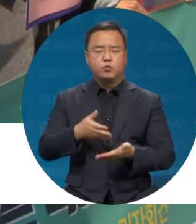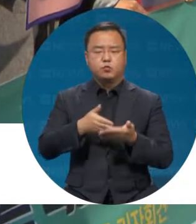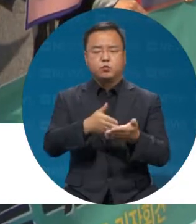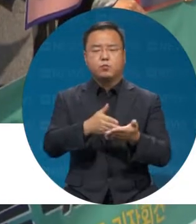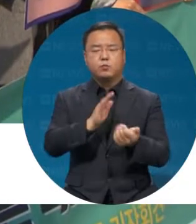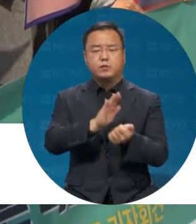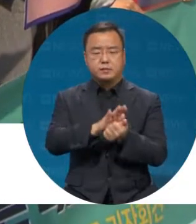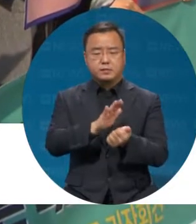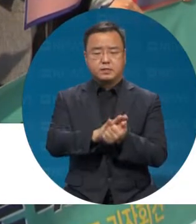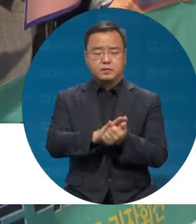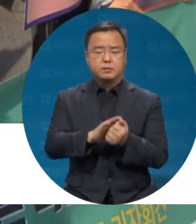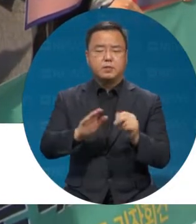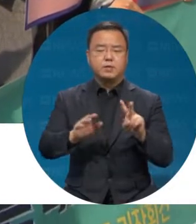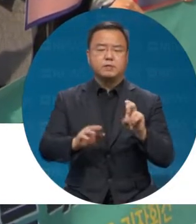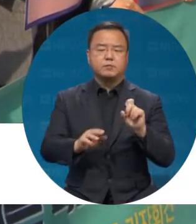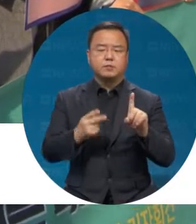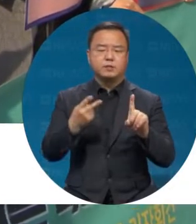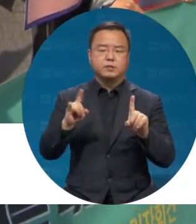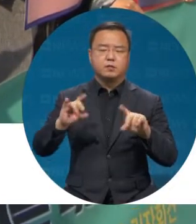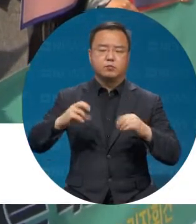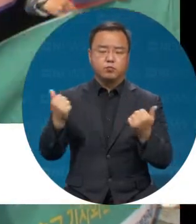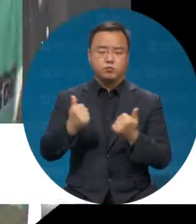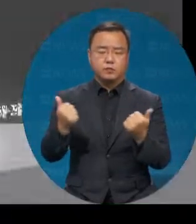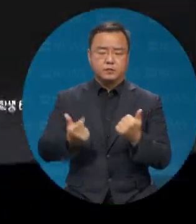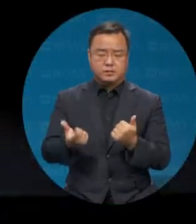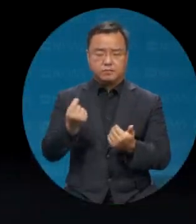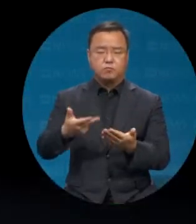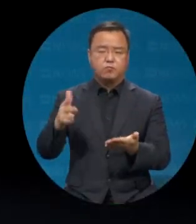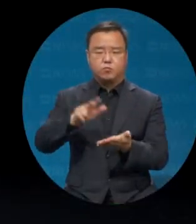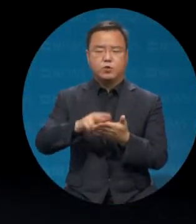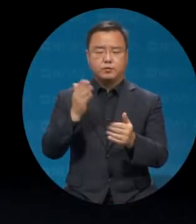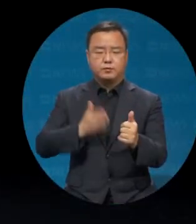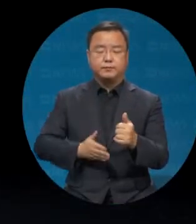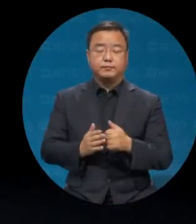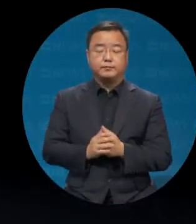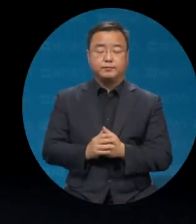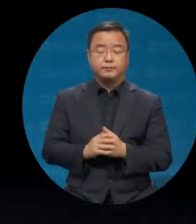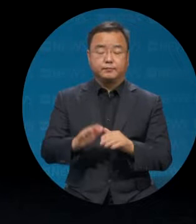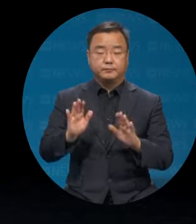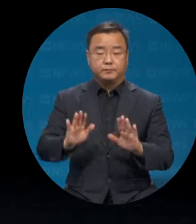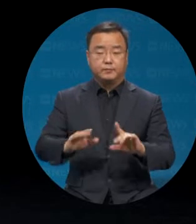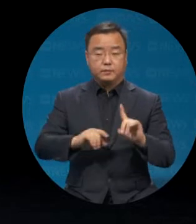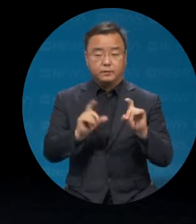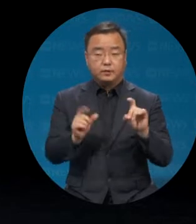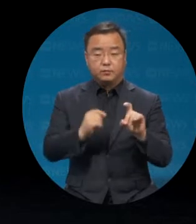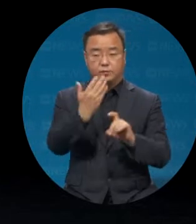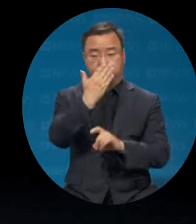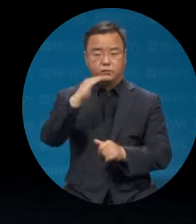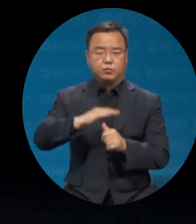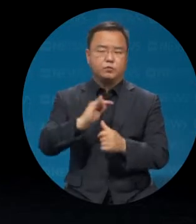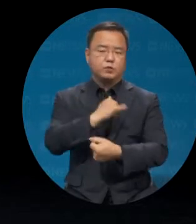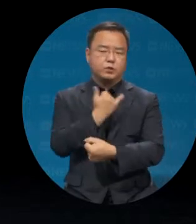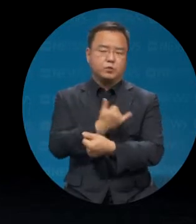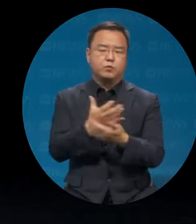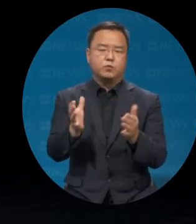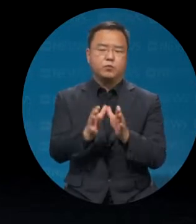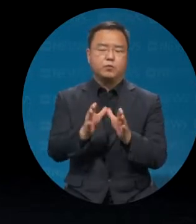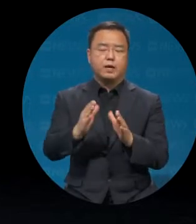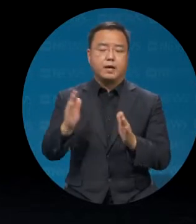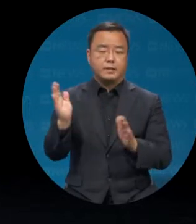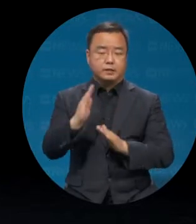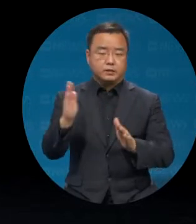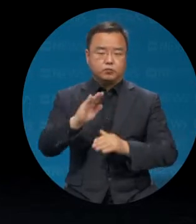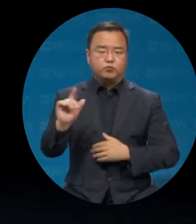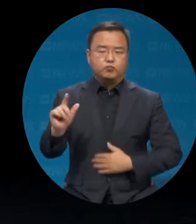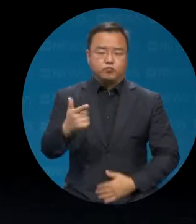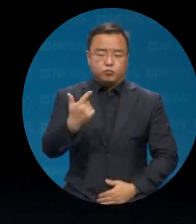국회는 지금 당장 학생인권법을 제정해야 합니다. 지난달 청소년인권단체가 중고등학생 600여 명을 조사한